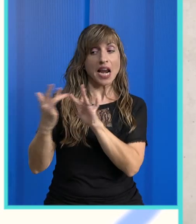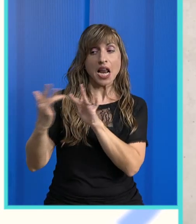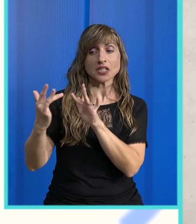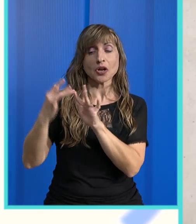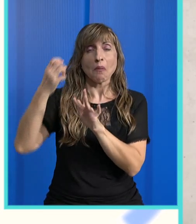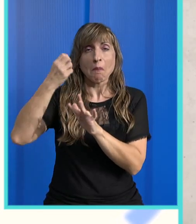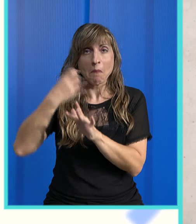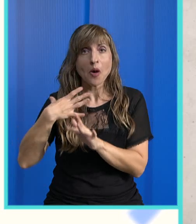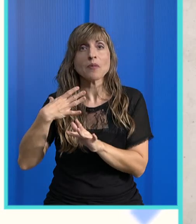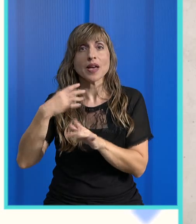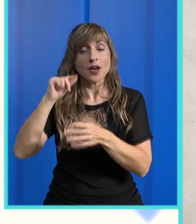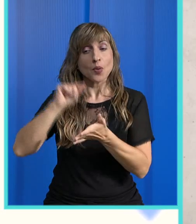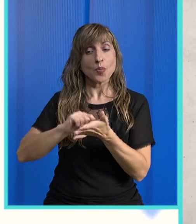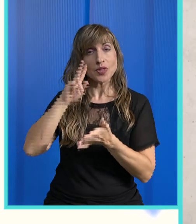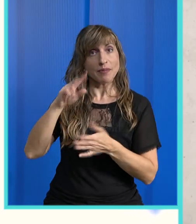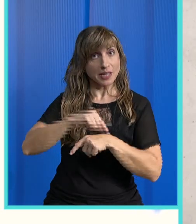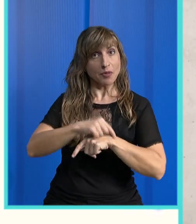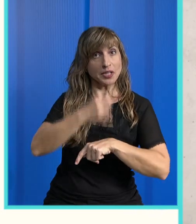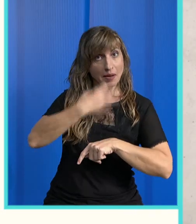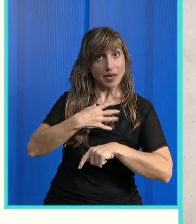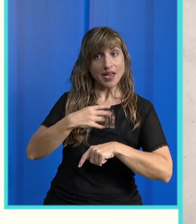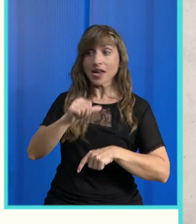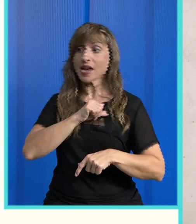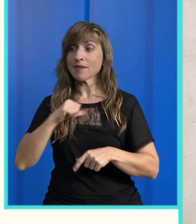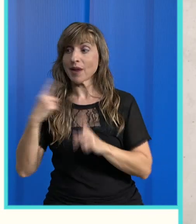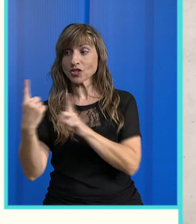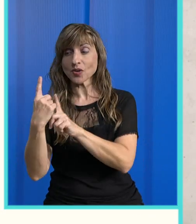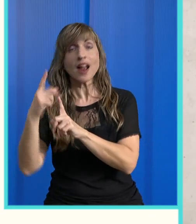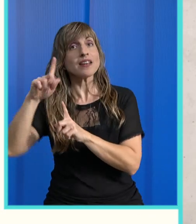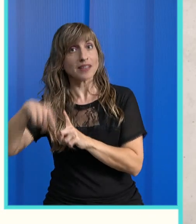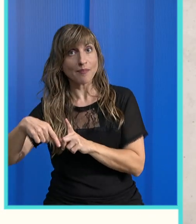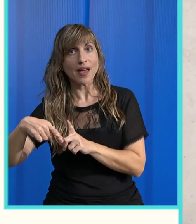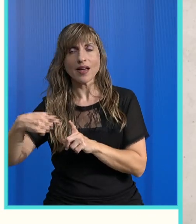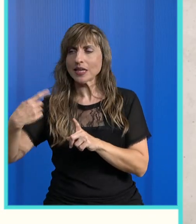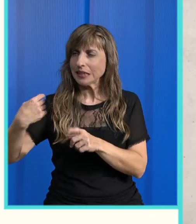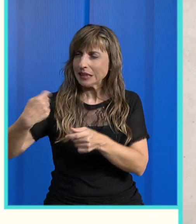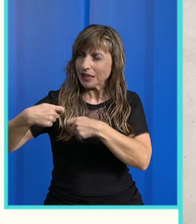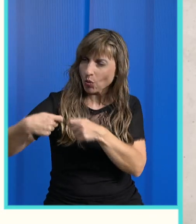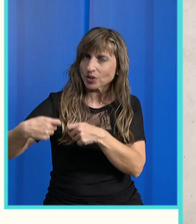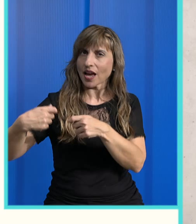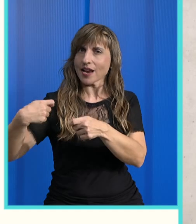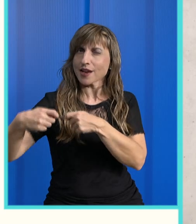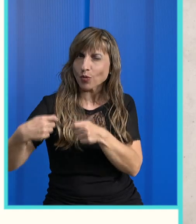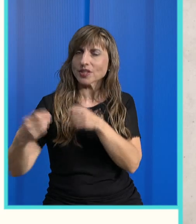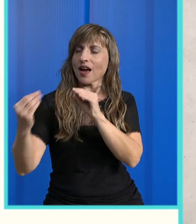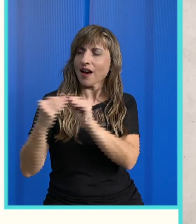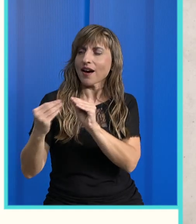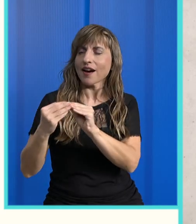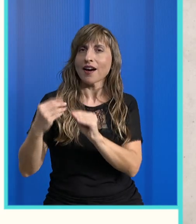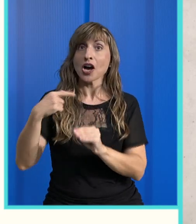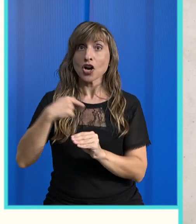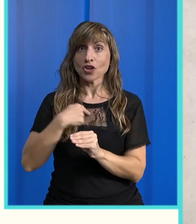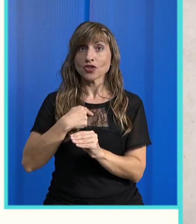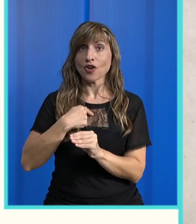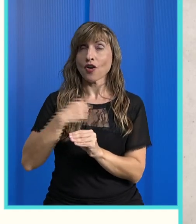i des d'un punt de vista personal també el fet de tindre que està constantment negociant jo en aquests moments